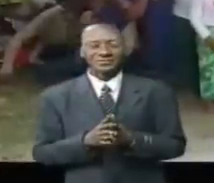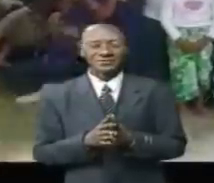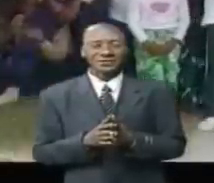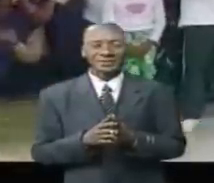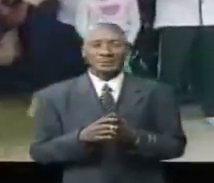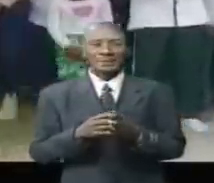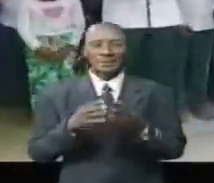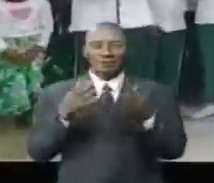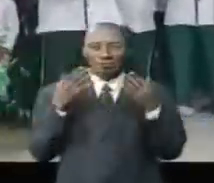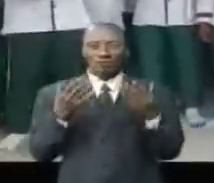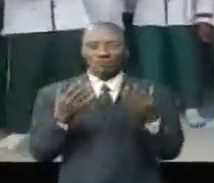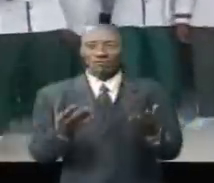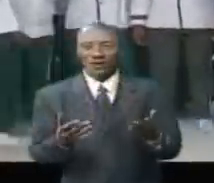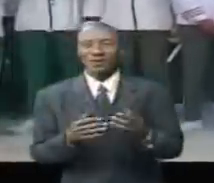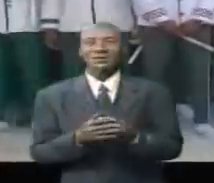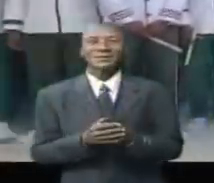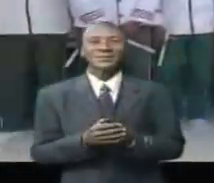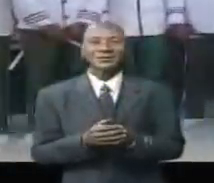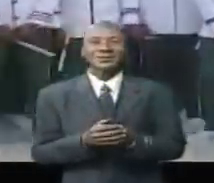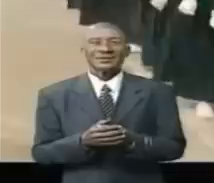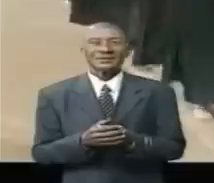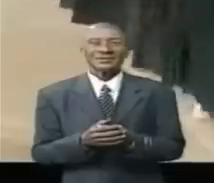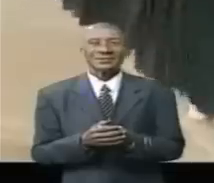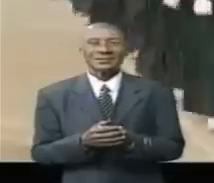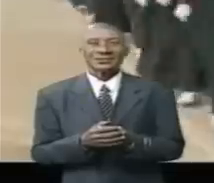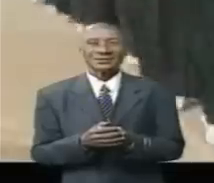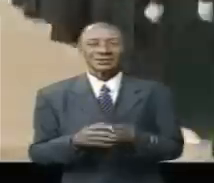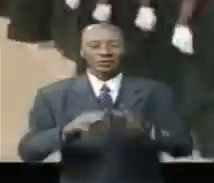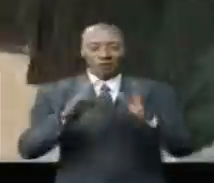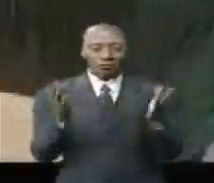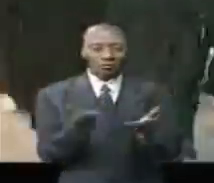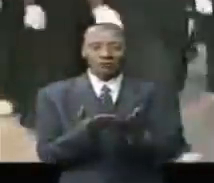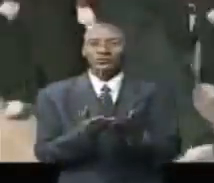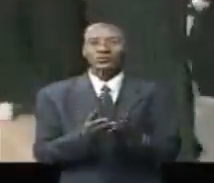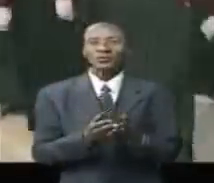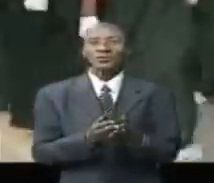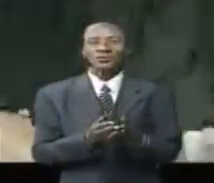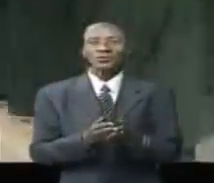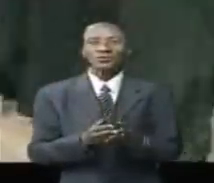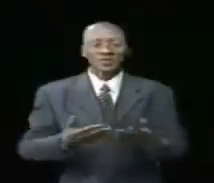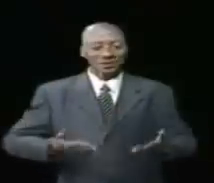est décédé le 8 juillet 1992 à Genève, en Suisse.